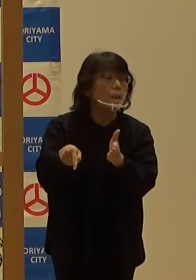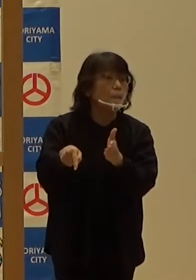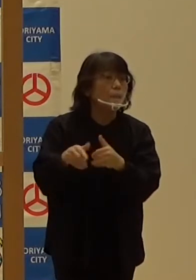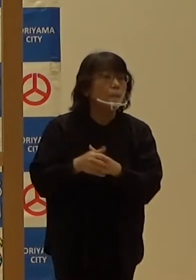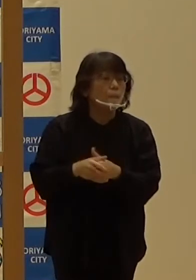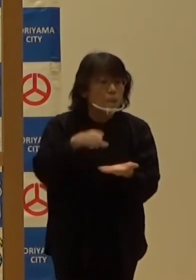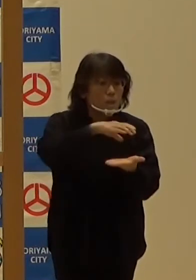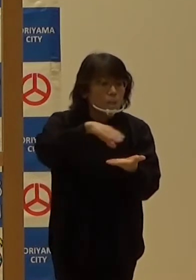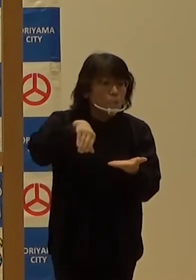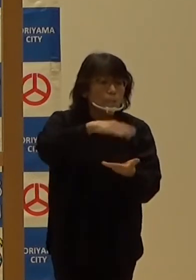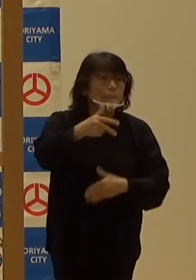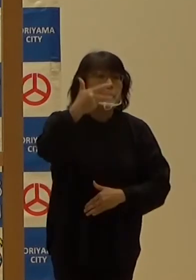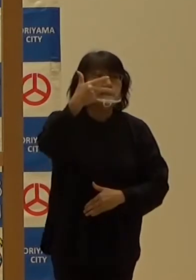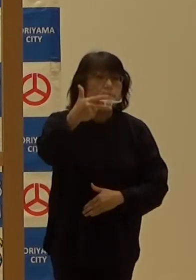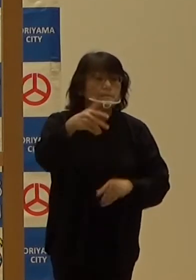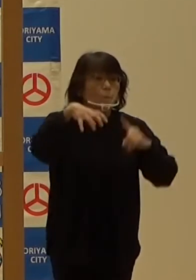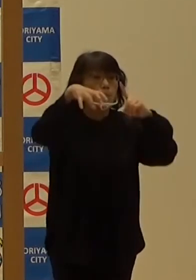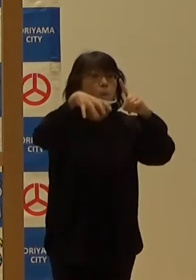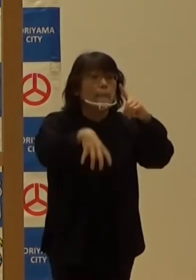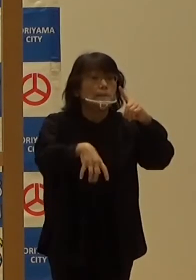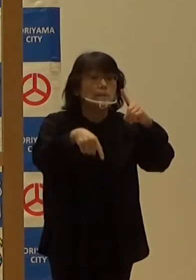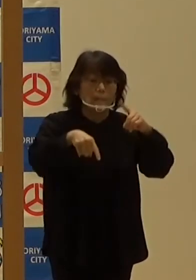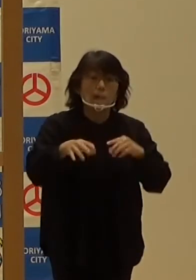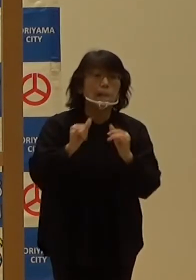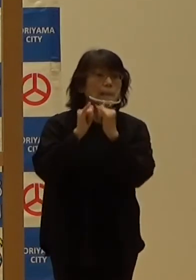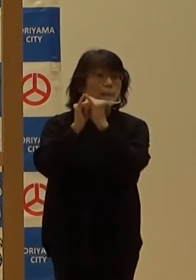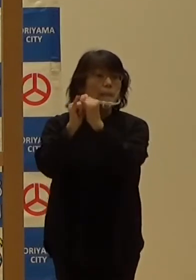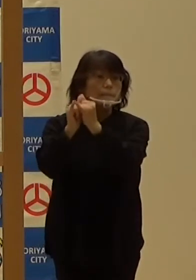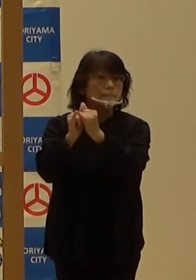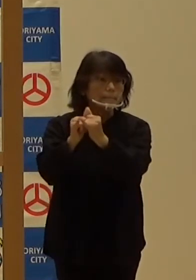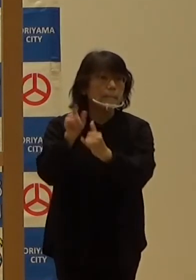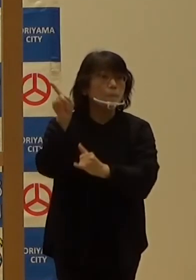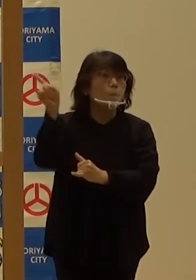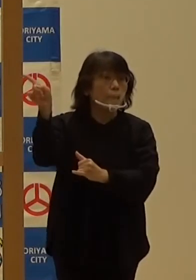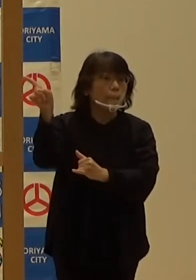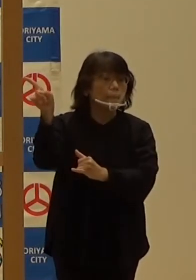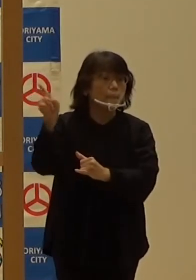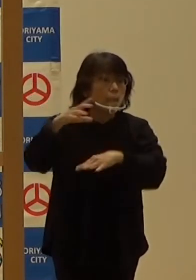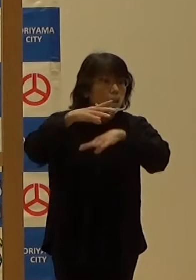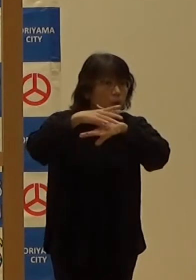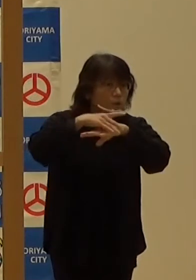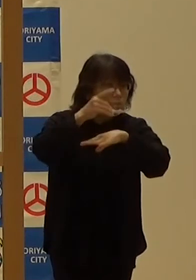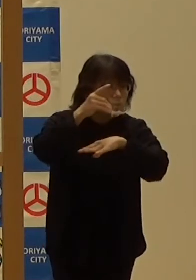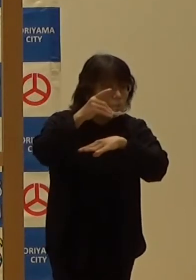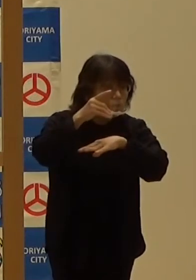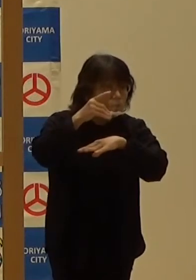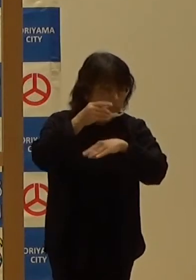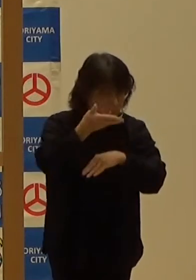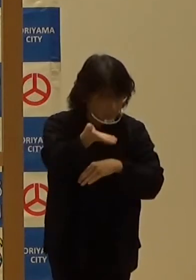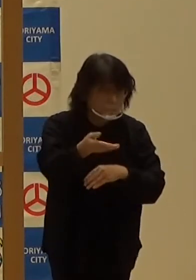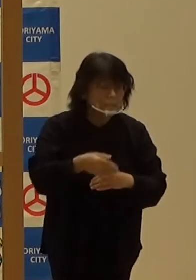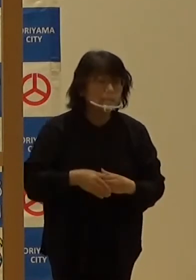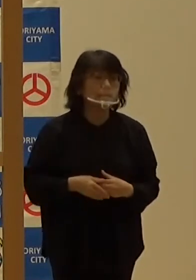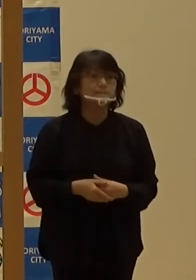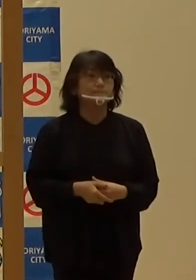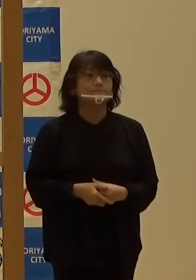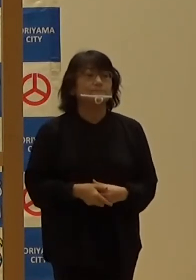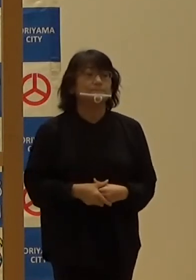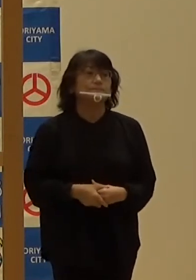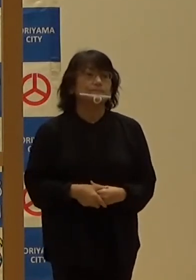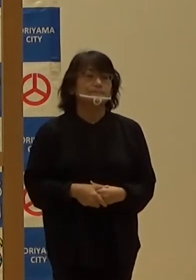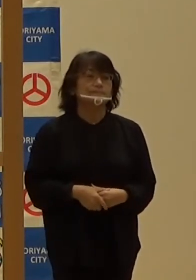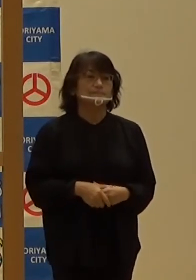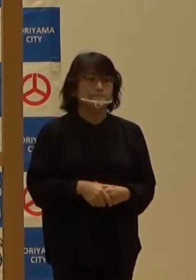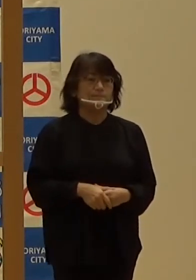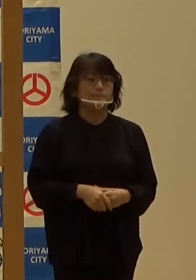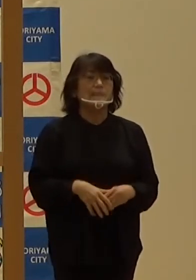ではこの海鮮山公園が初めてということで良いですか。 はい、パ